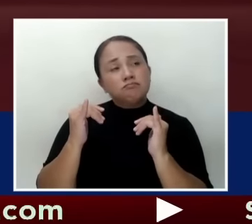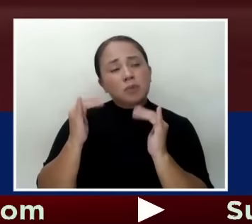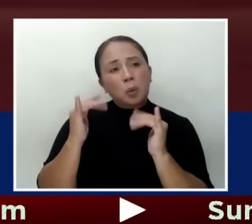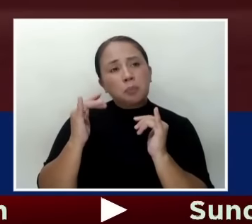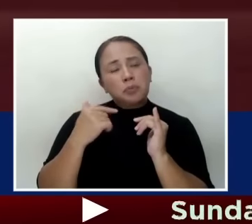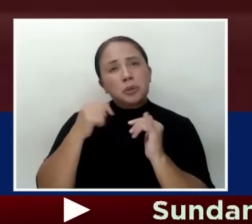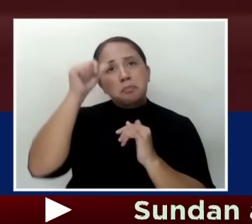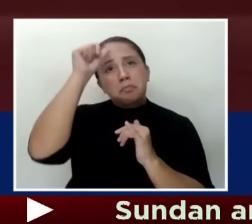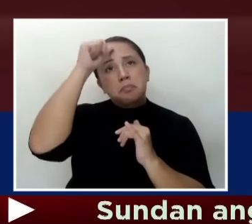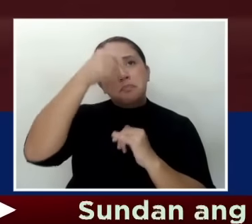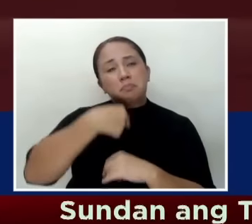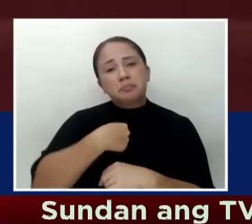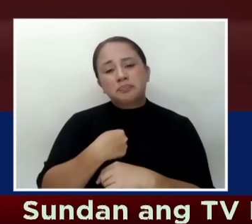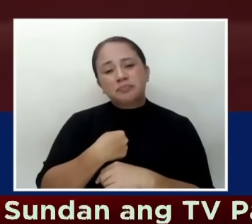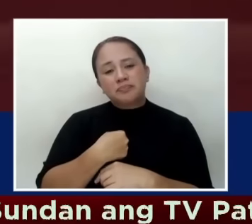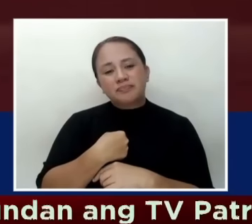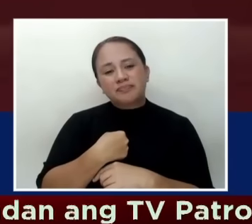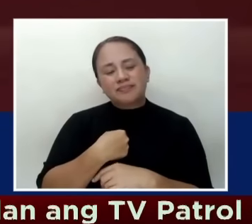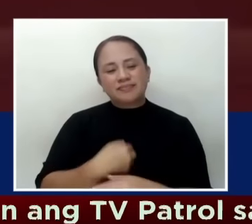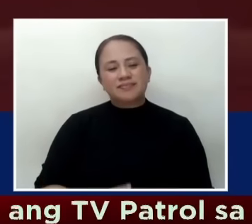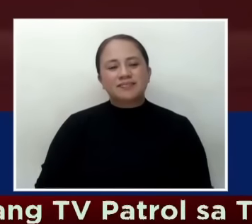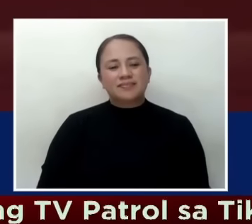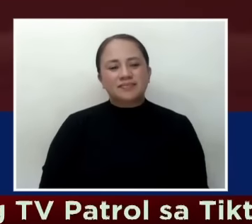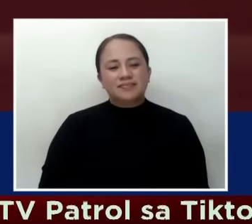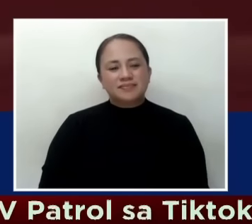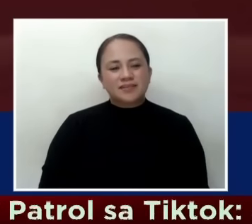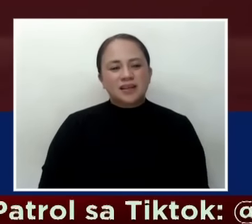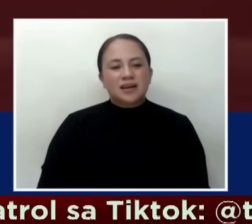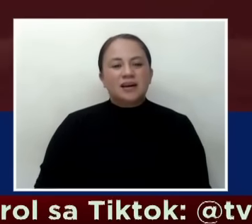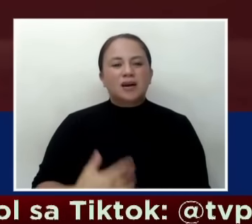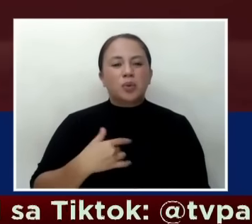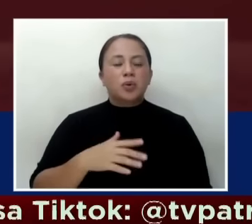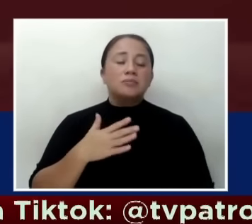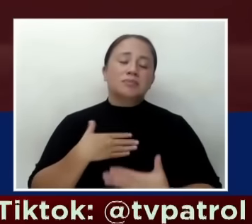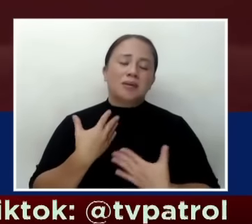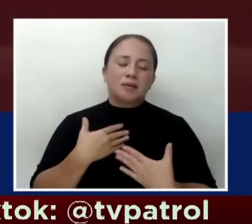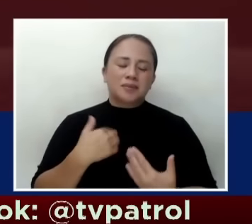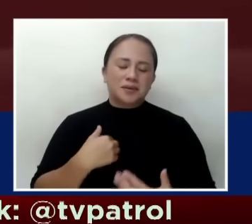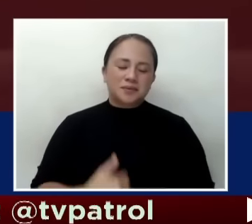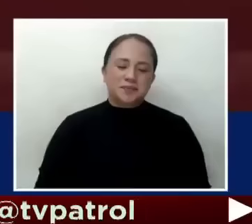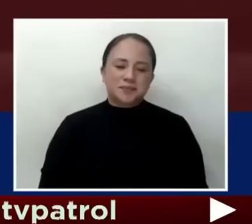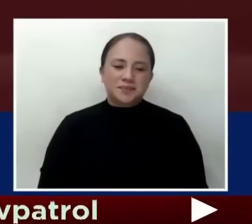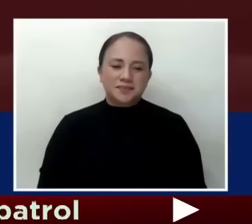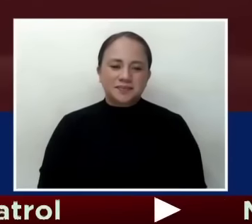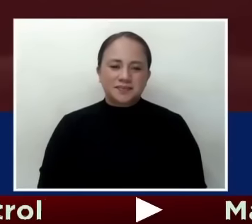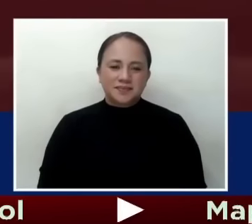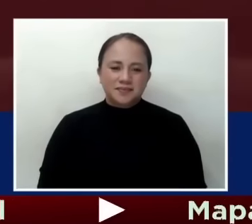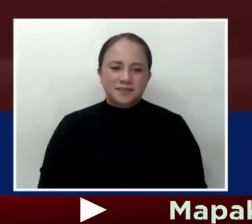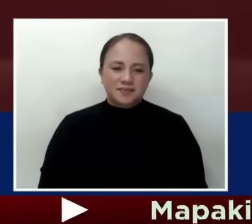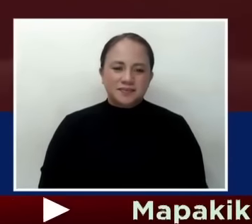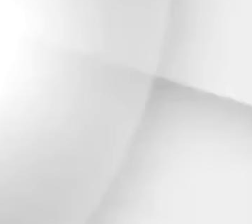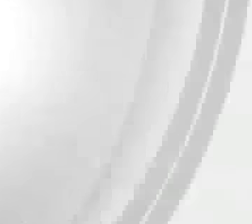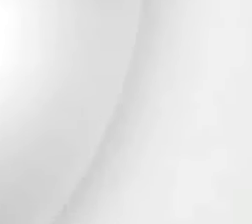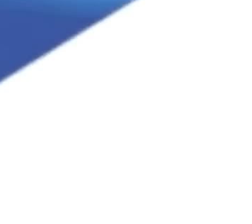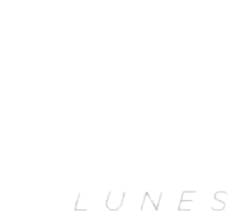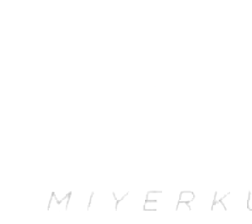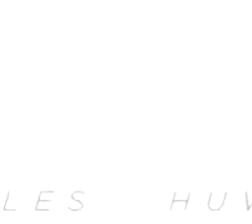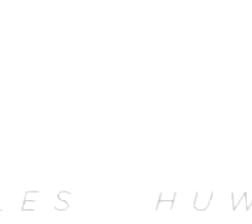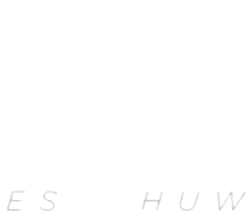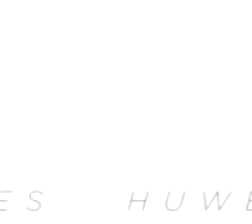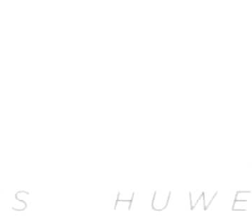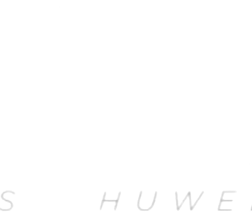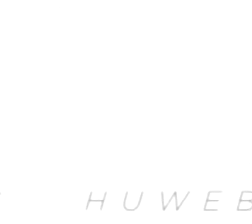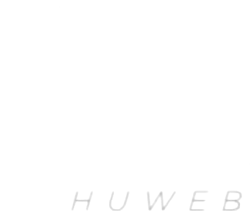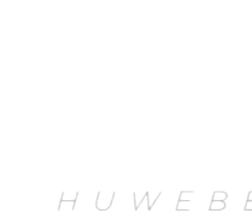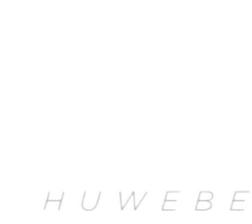maalala nila ako. Ganun. Ay naku, laking tuwa ko. MJ Felipe, ABS-CBN News.